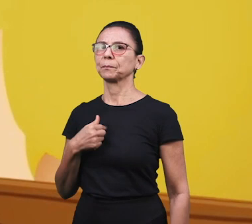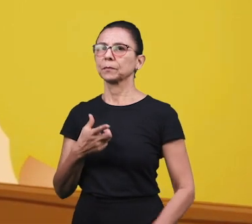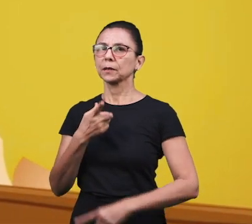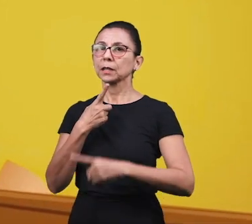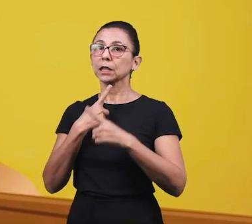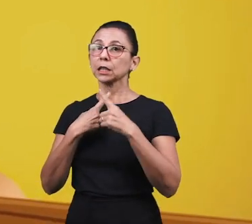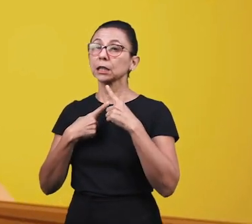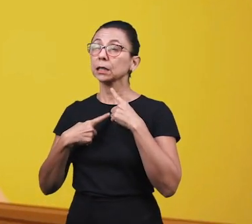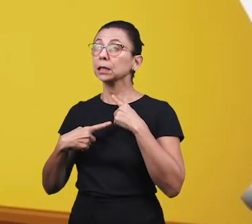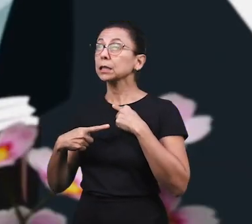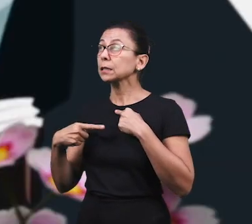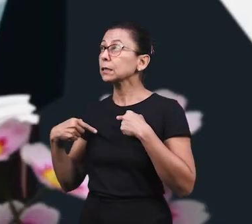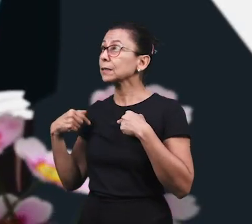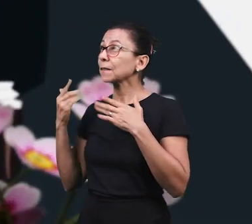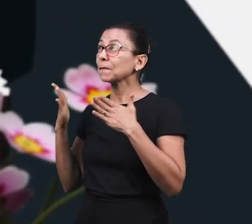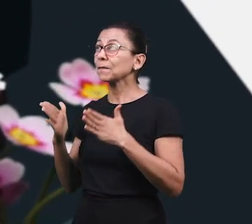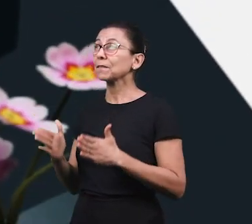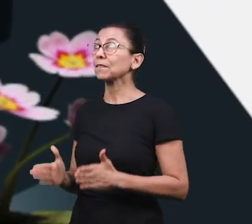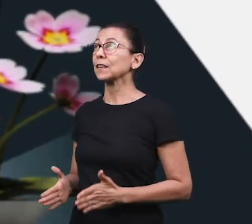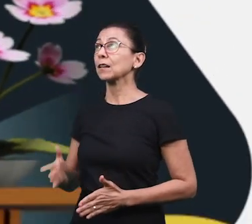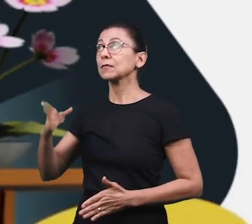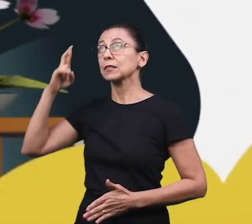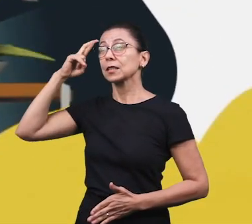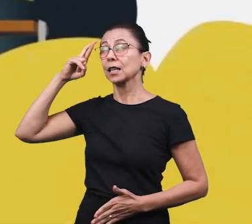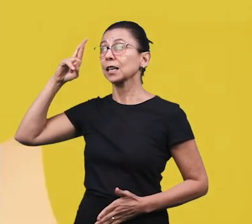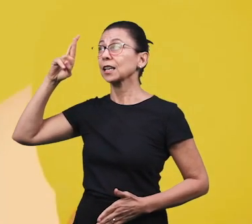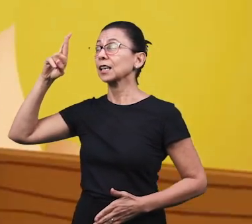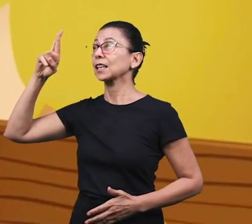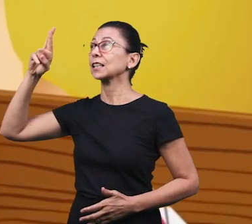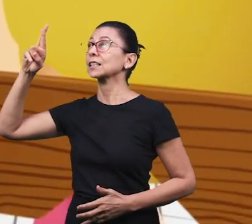Quero ser fiel a ti, Jesus,